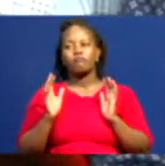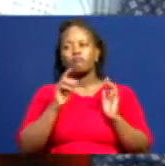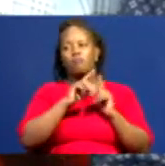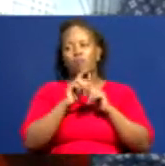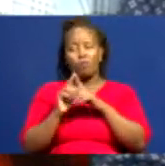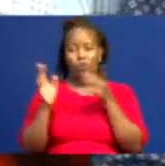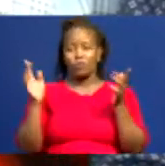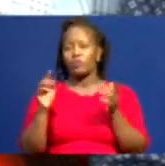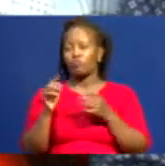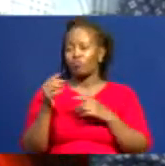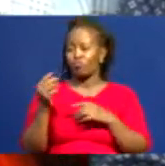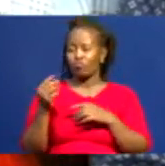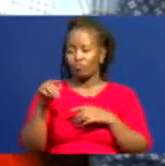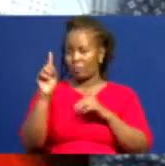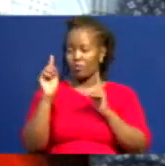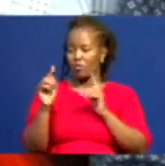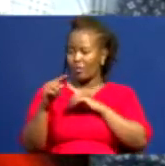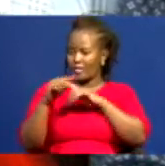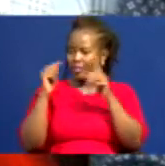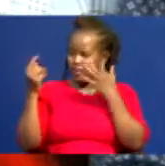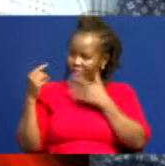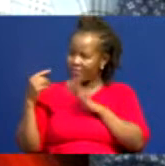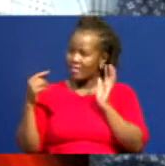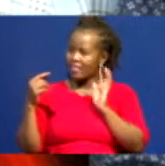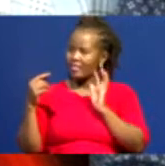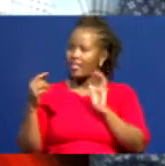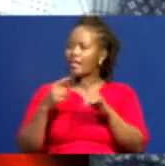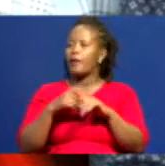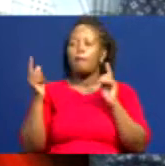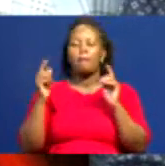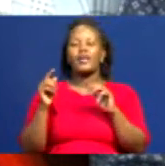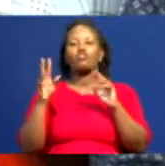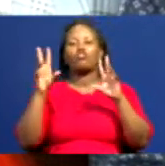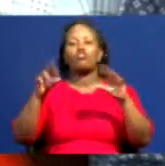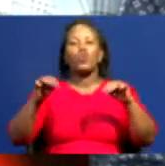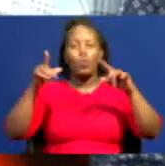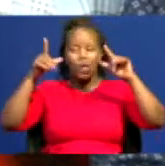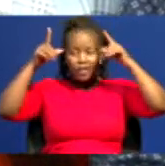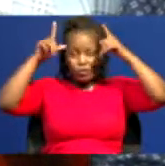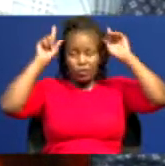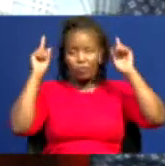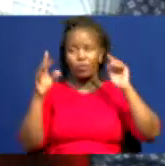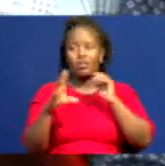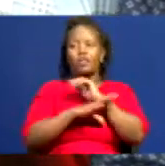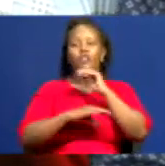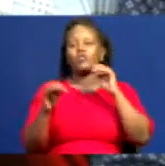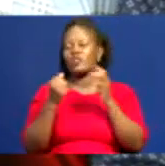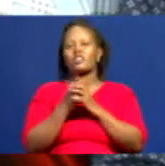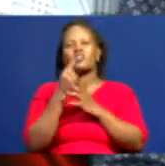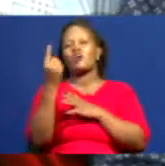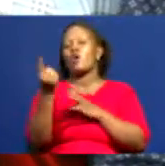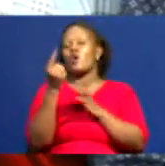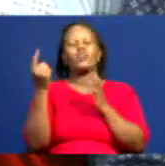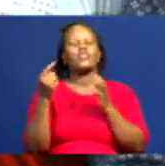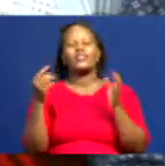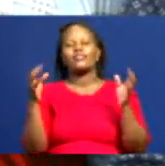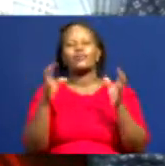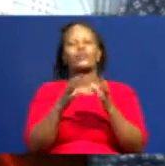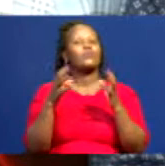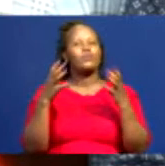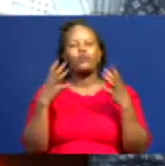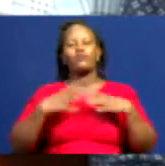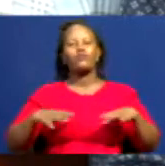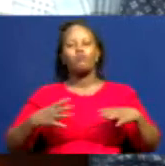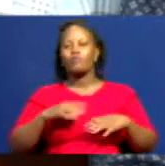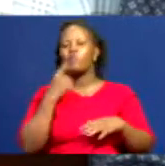aliuawa. Lakini yenyewe hakuna ng'ombe ilipelekwa. Alipigana tu wakaua.